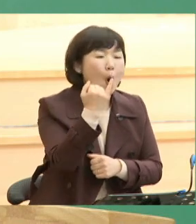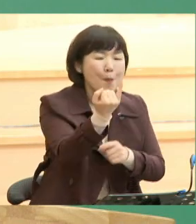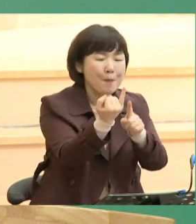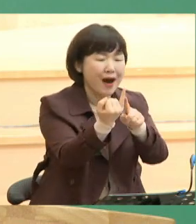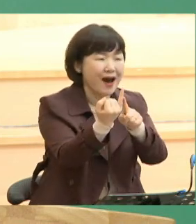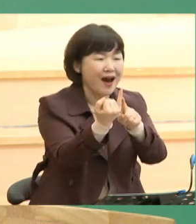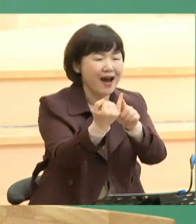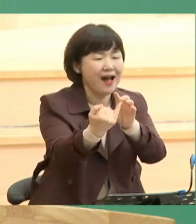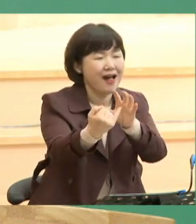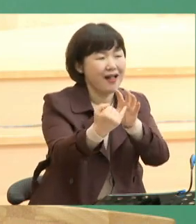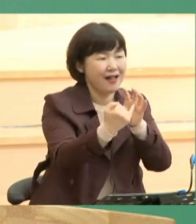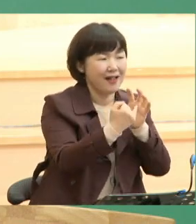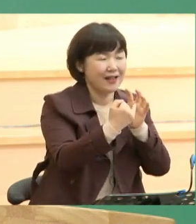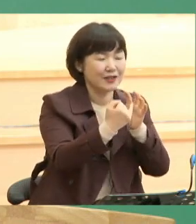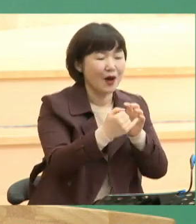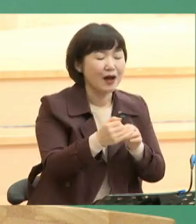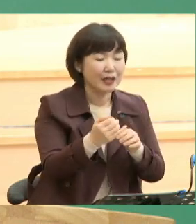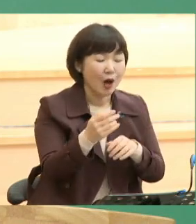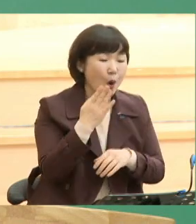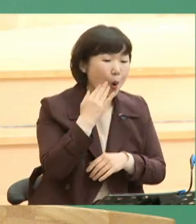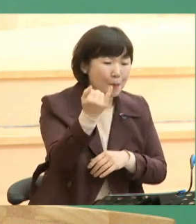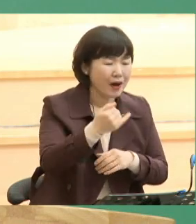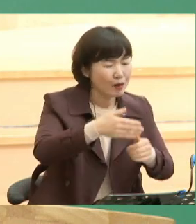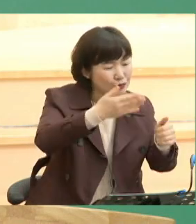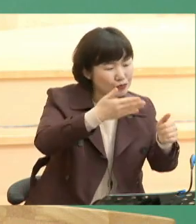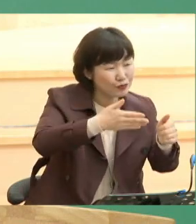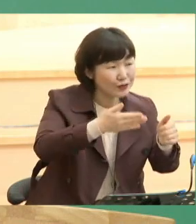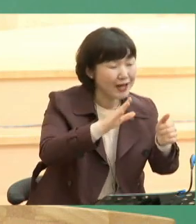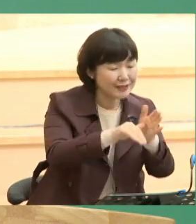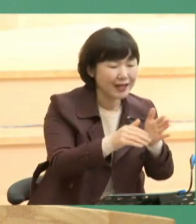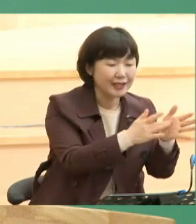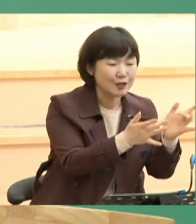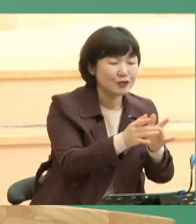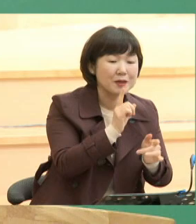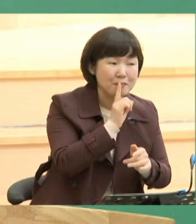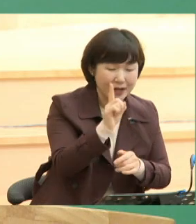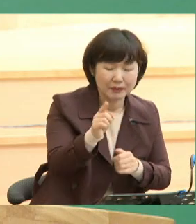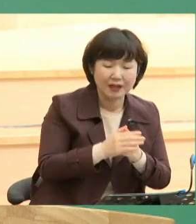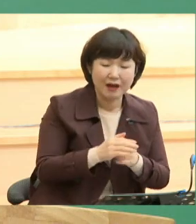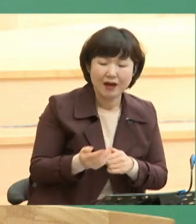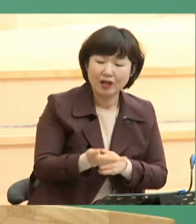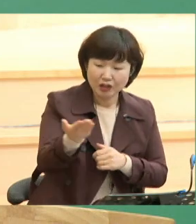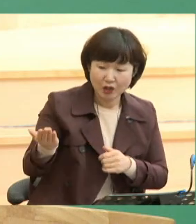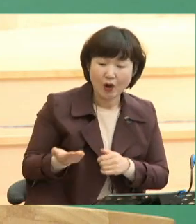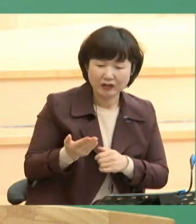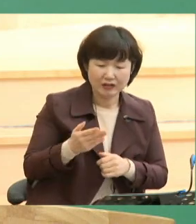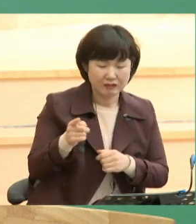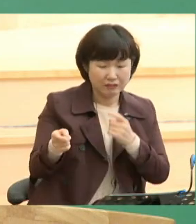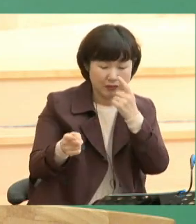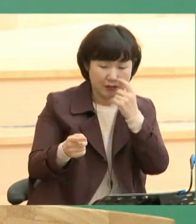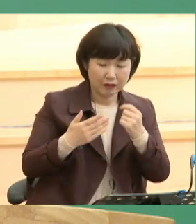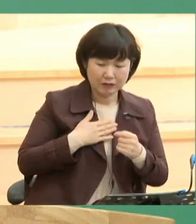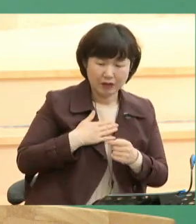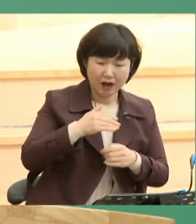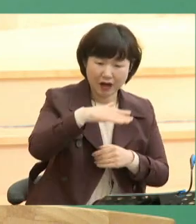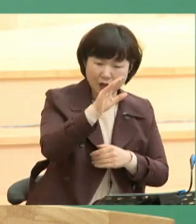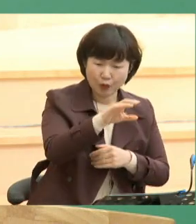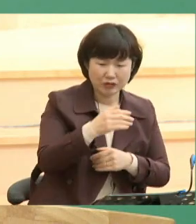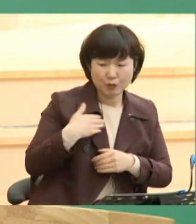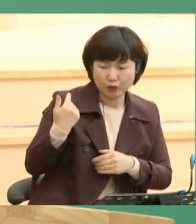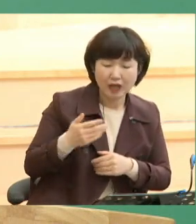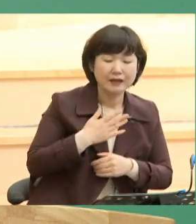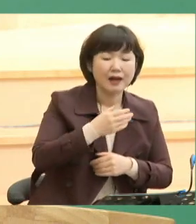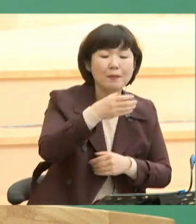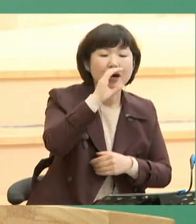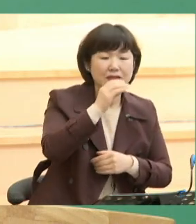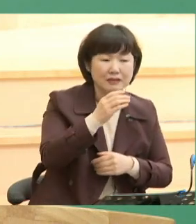뭐 4척을 2 꺼는 예수님이 얘기를 해요 뭐라고 말 하냐면 너희는 너희가 구하는 것을 알지 못하는도다 내가 마시는 잔을 너희들도 마실 수 있느냐